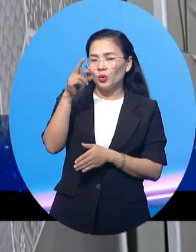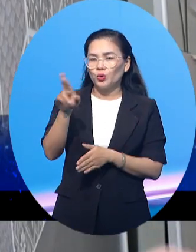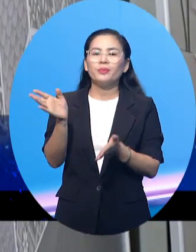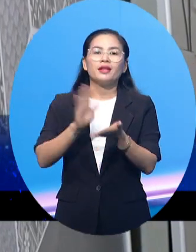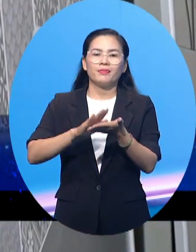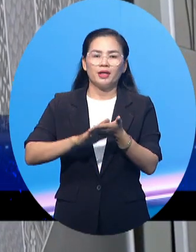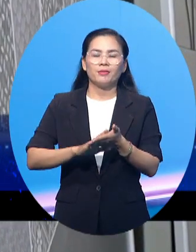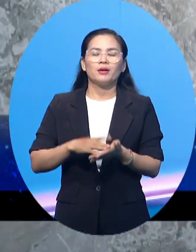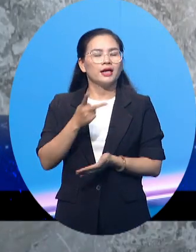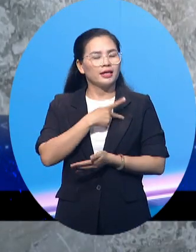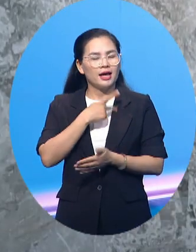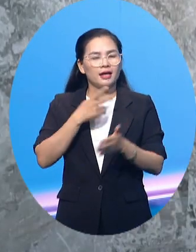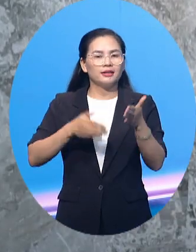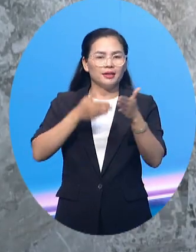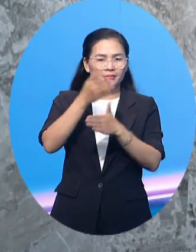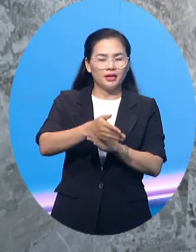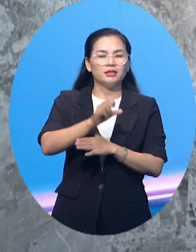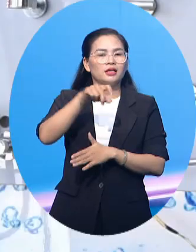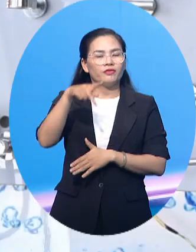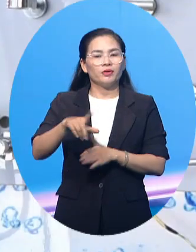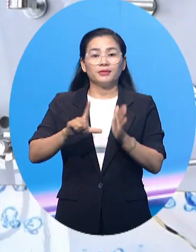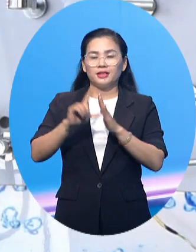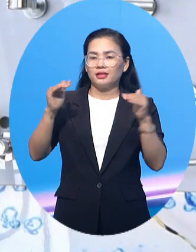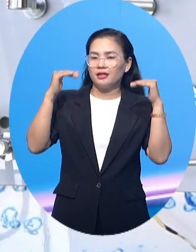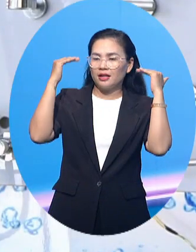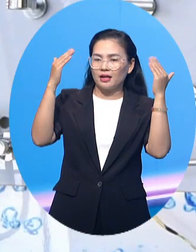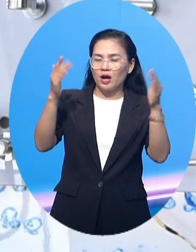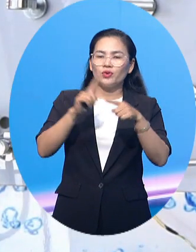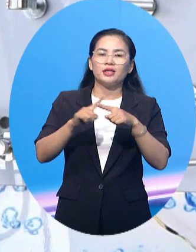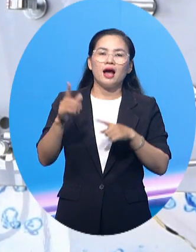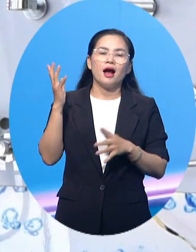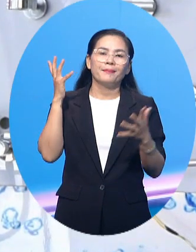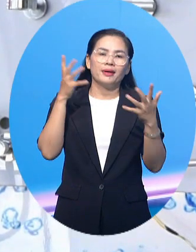toàn quốc để khách hàng tiếp cận được các sản phẩm chất lượng cao giá thành hợp lý